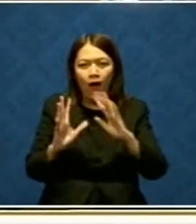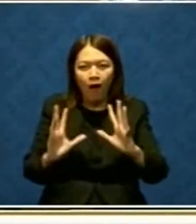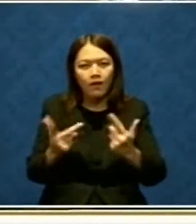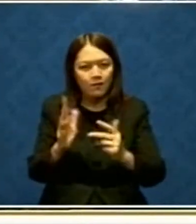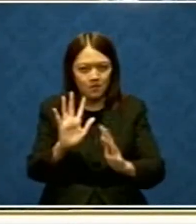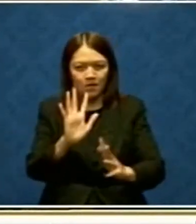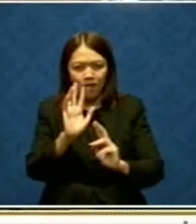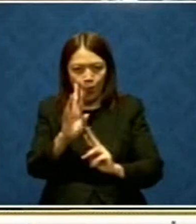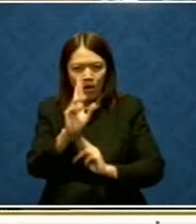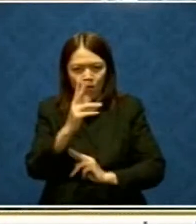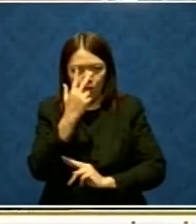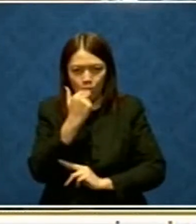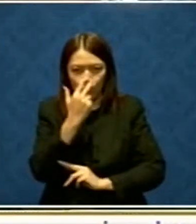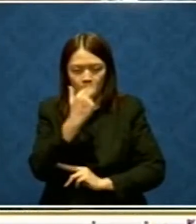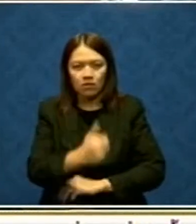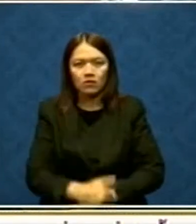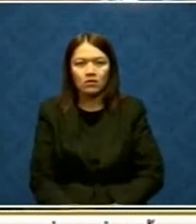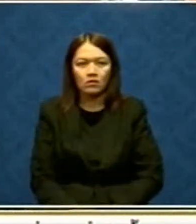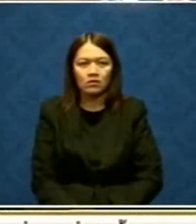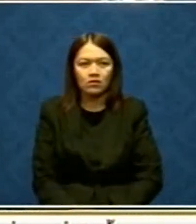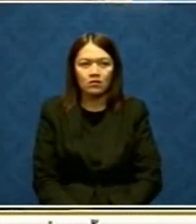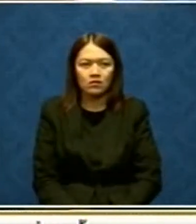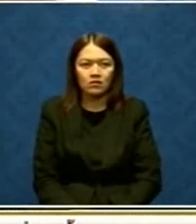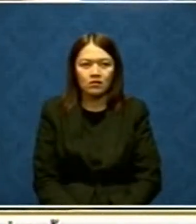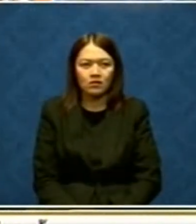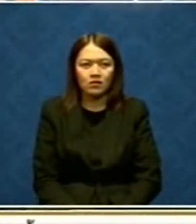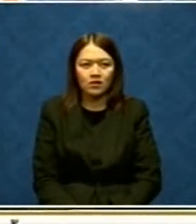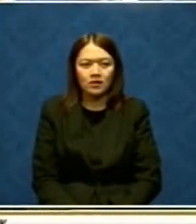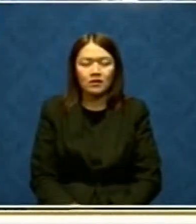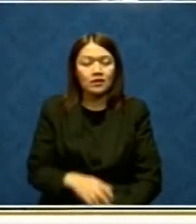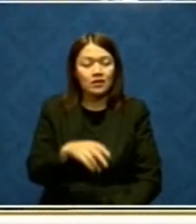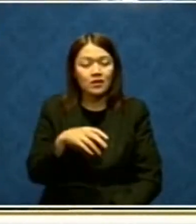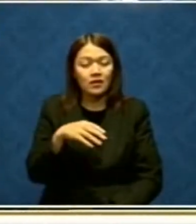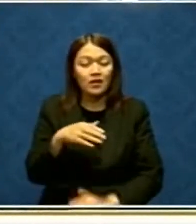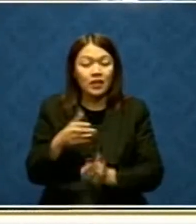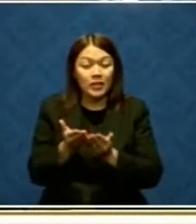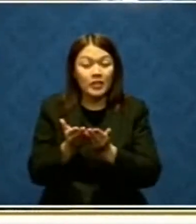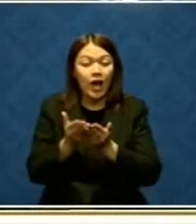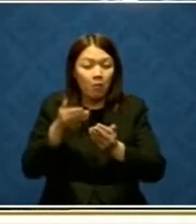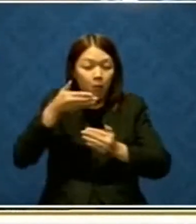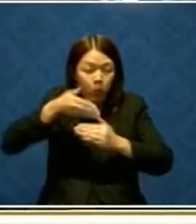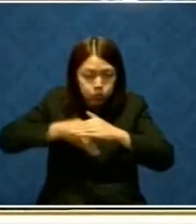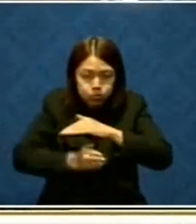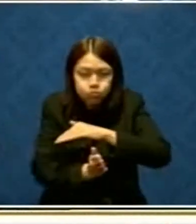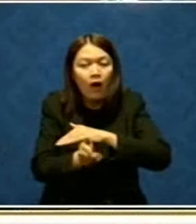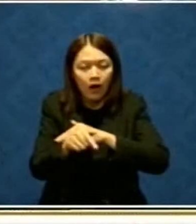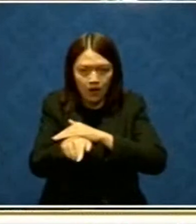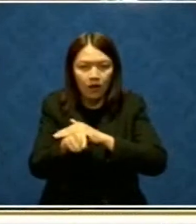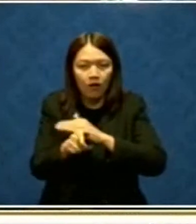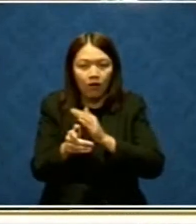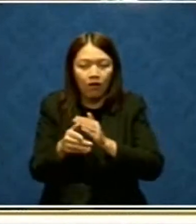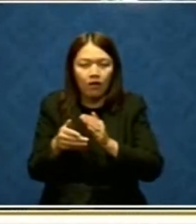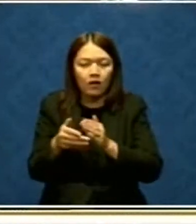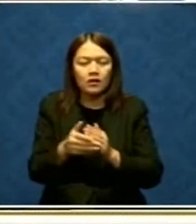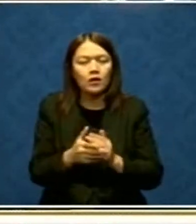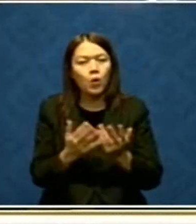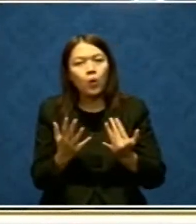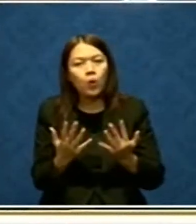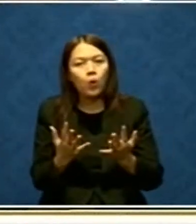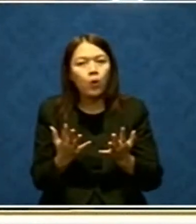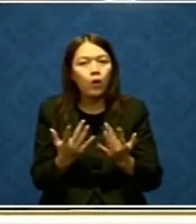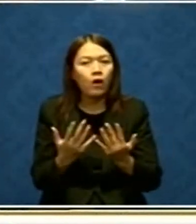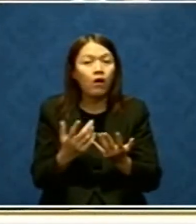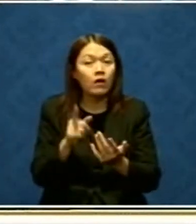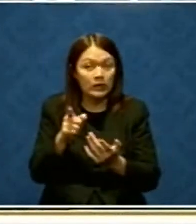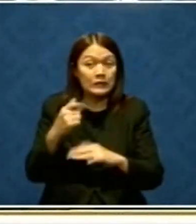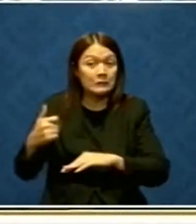อย่าทำหายนะครับเรือดำน้ำเนี่ยคือเรือดำน้ำเนี่ยผมก็เฝ้ารอคำตอบของท่านรัฐมนตรีมาตั้งแต่